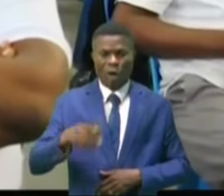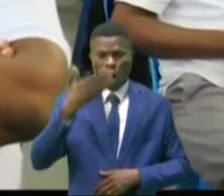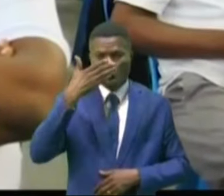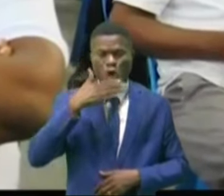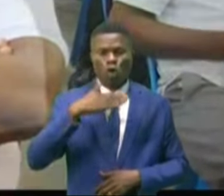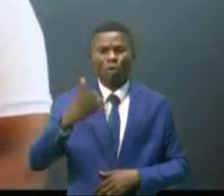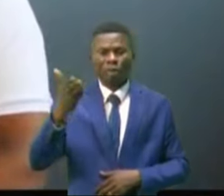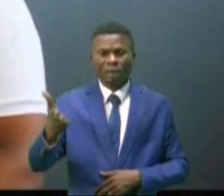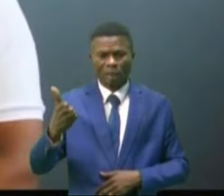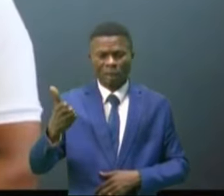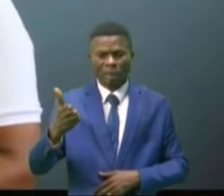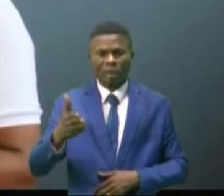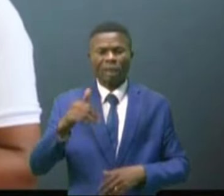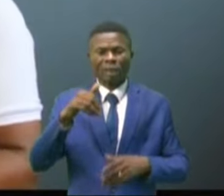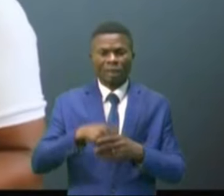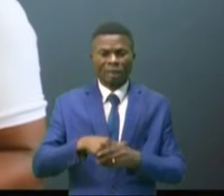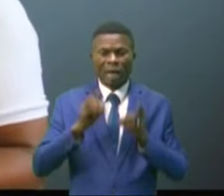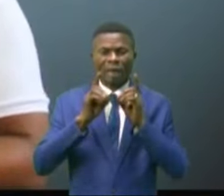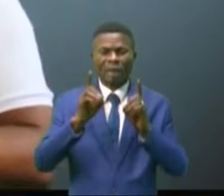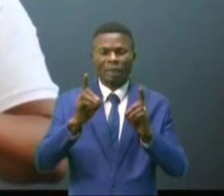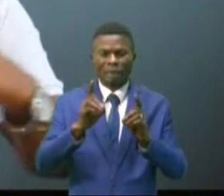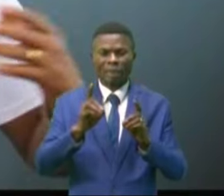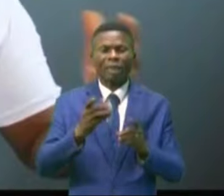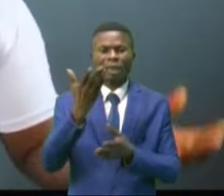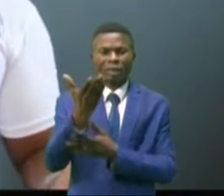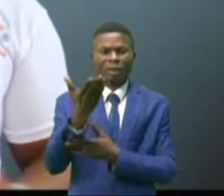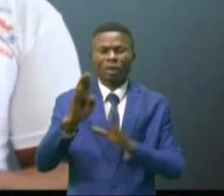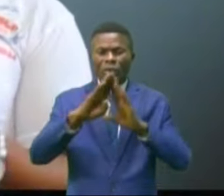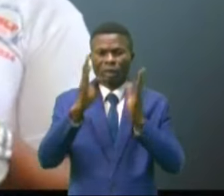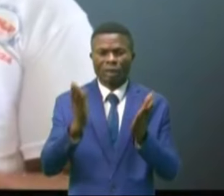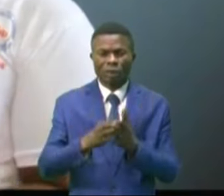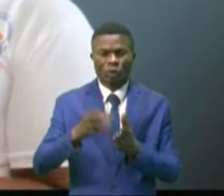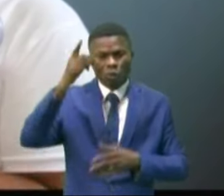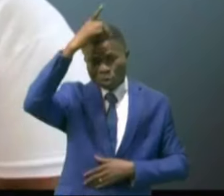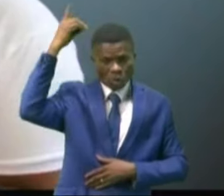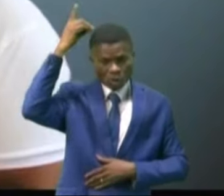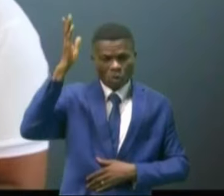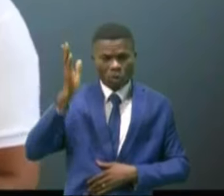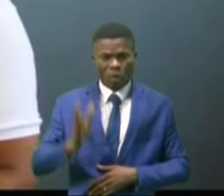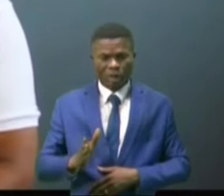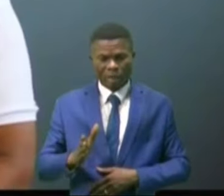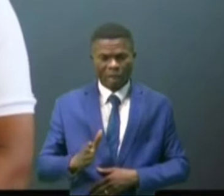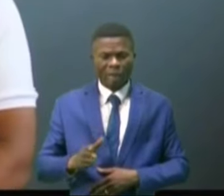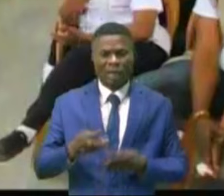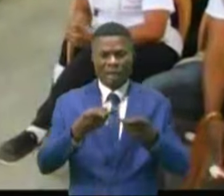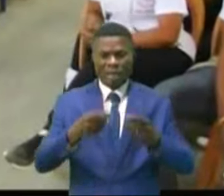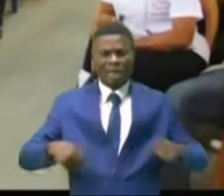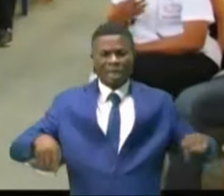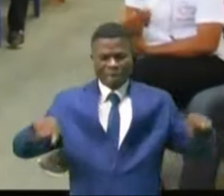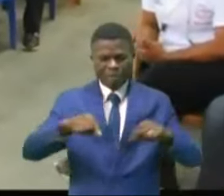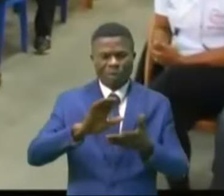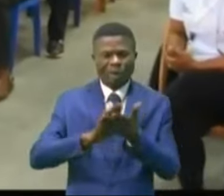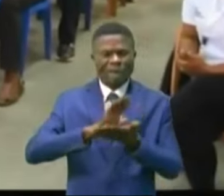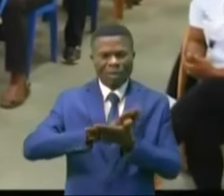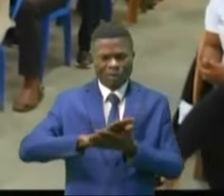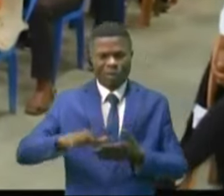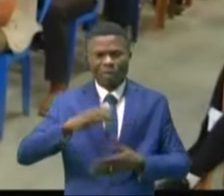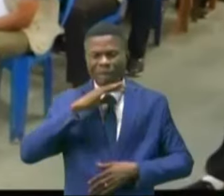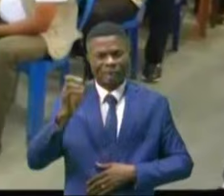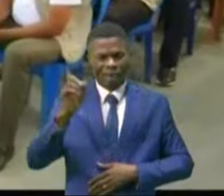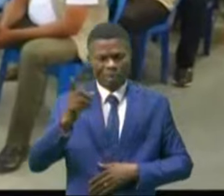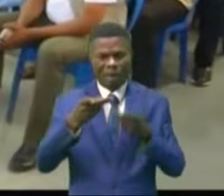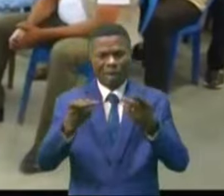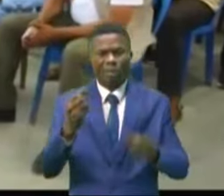santé, a, au cours de son discours, invité tous les Kasaïens à l'assainissement de leurs milliers de vies et